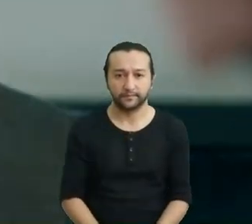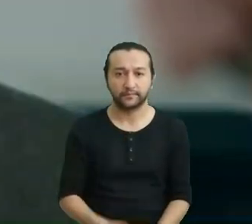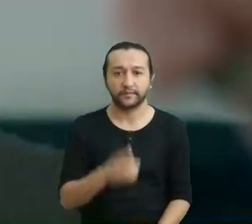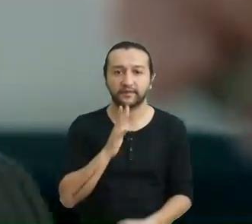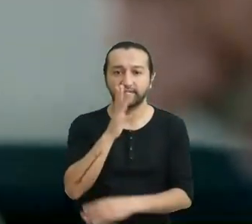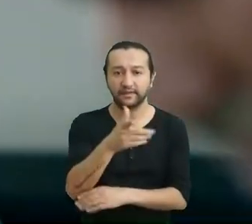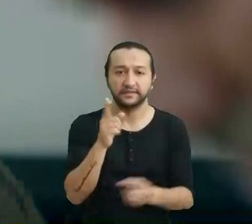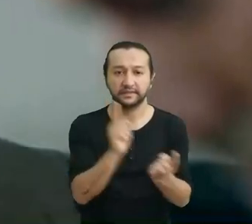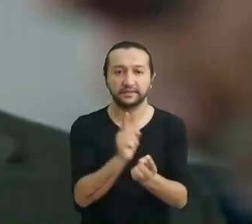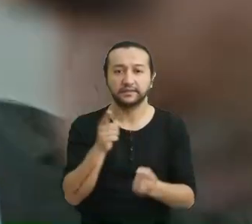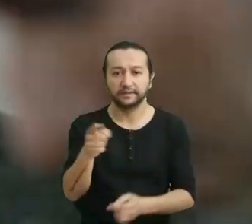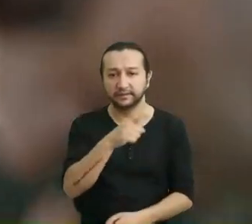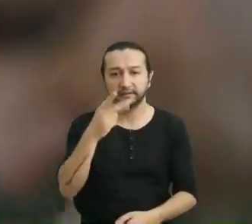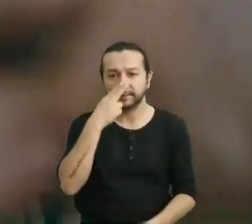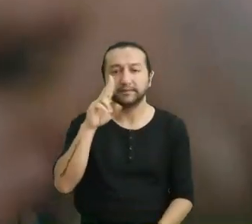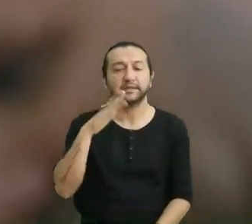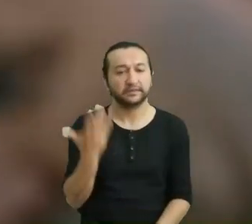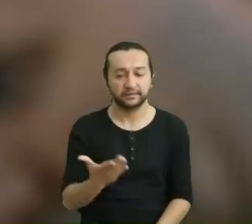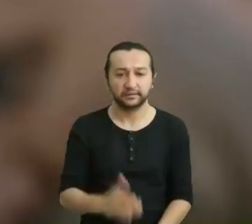Pek fazla birbirinize kanınız ısınmadı.